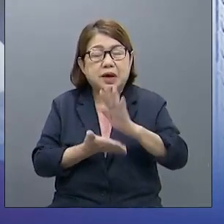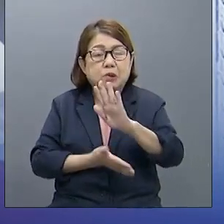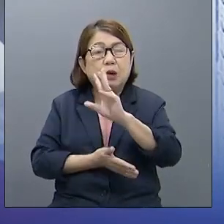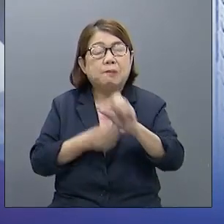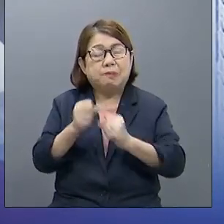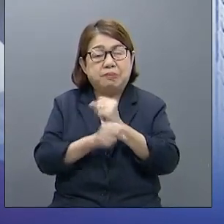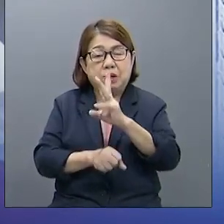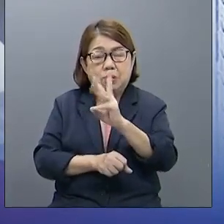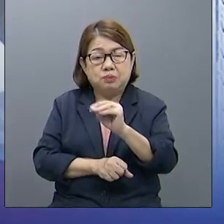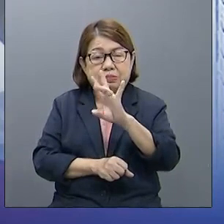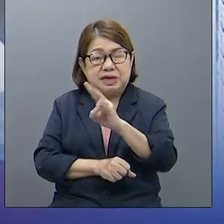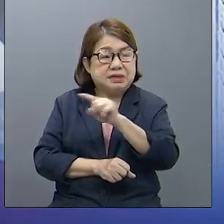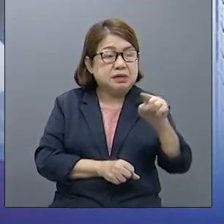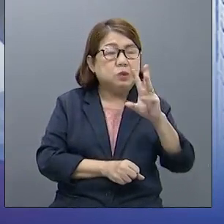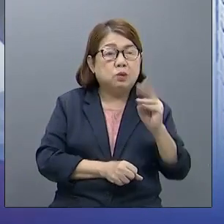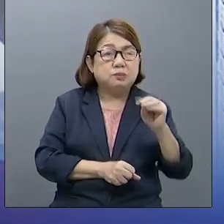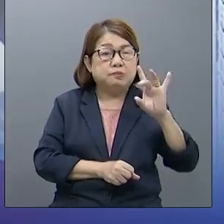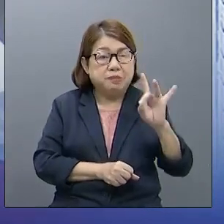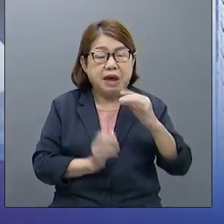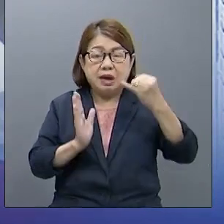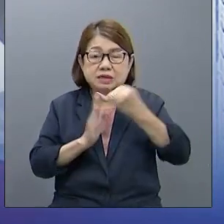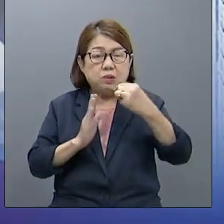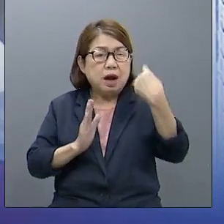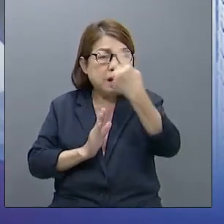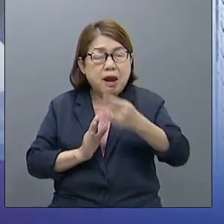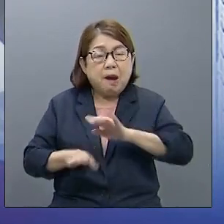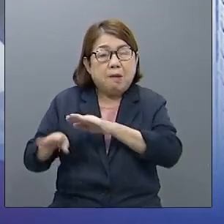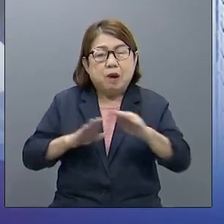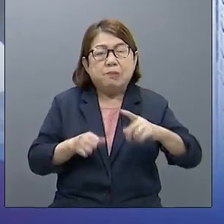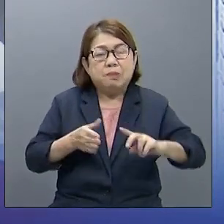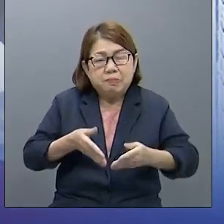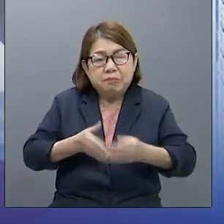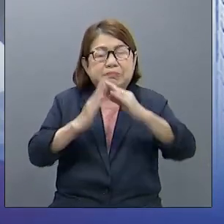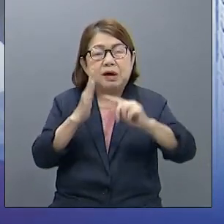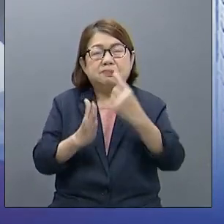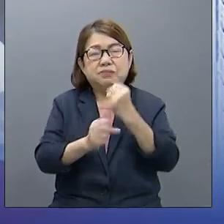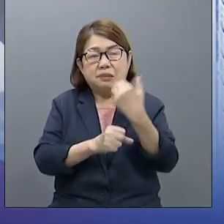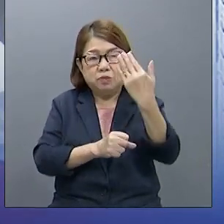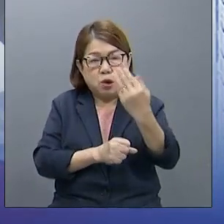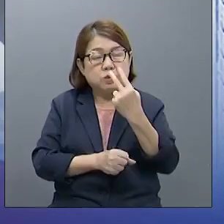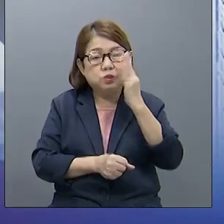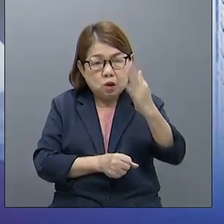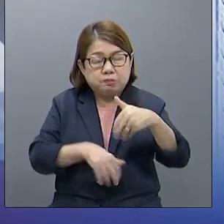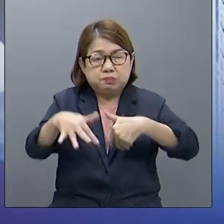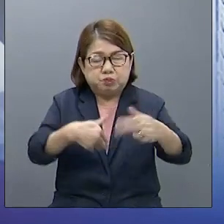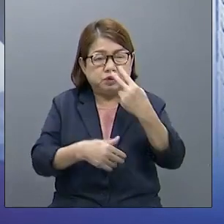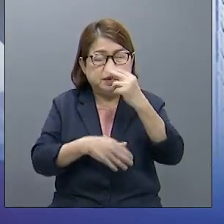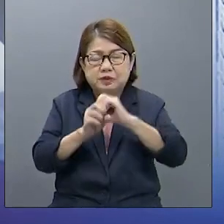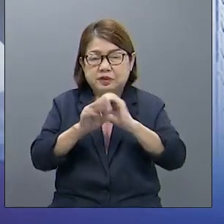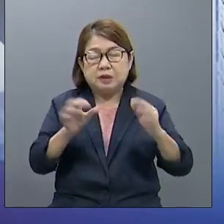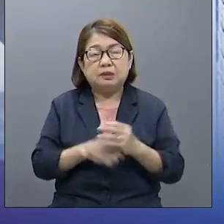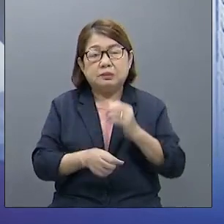2568จังหวัดไหนพร้อมก็เริ่มก่อนเพื่อให้เกิดผลเป็นรูปธรรมตอบสนองประชาชนและเกิดประสิทธิภาพ